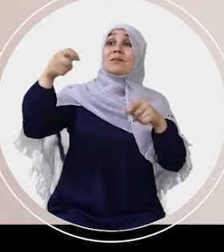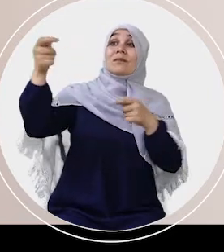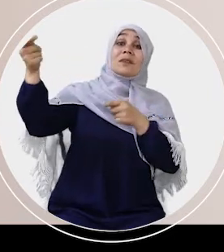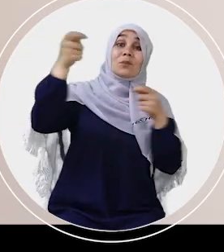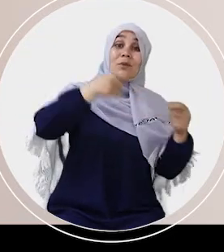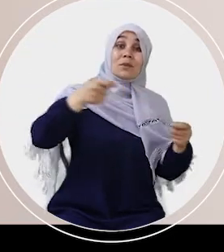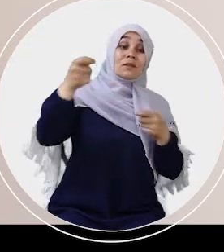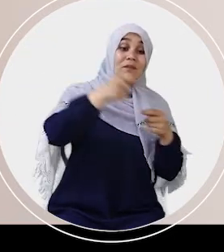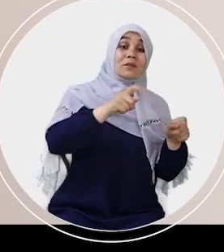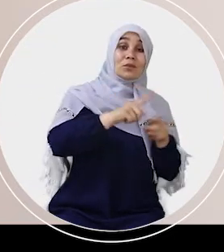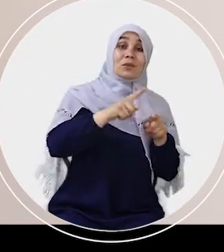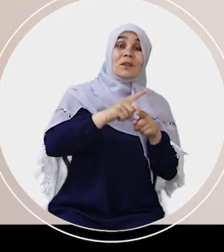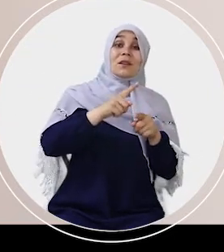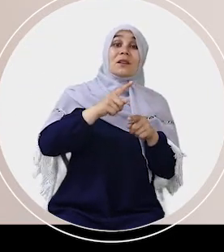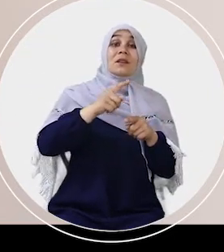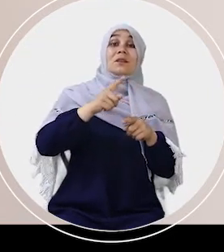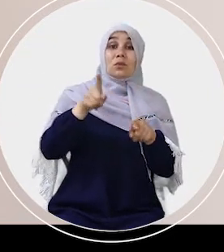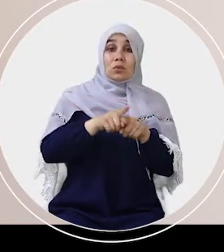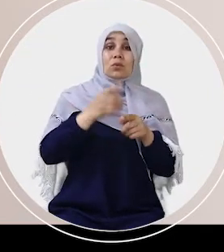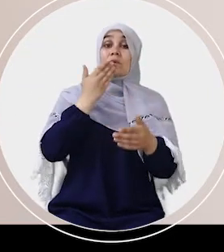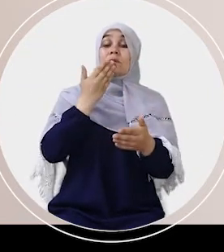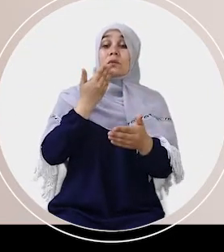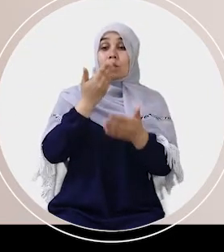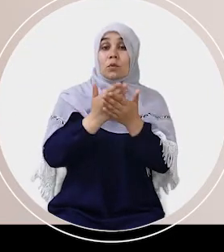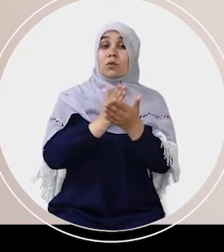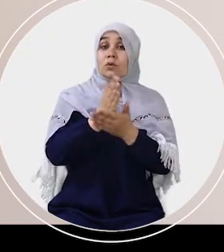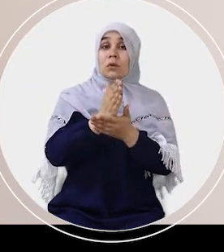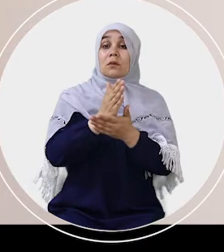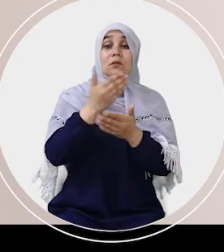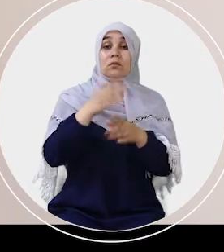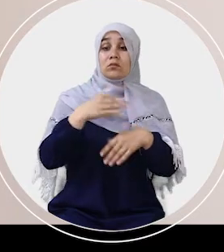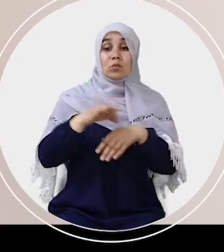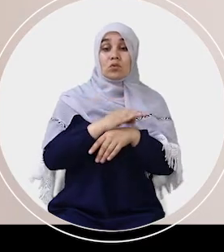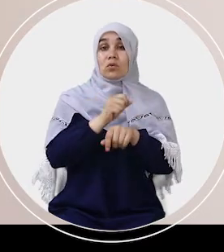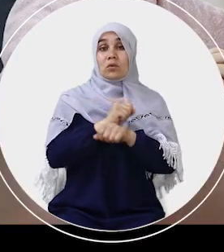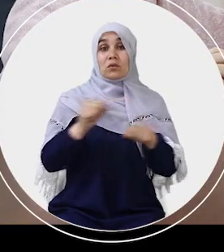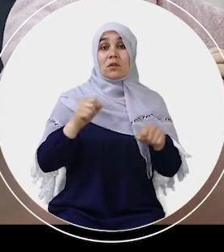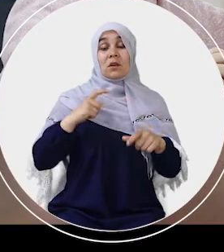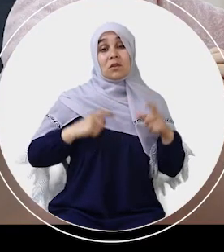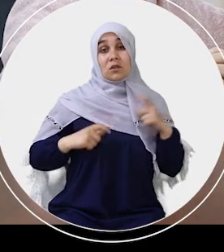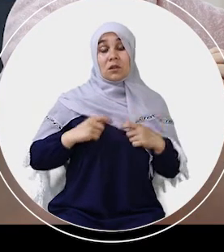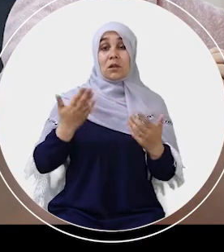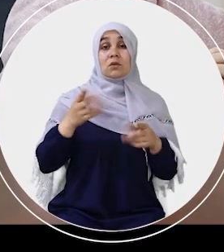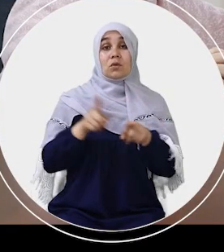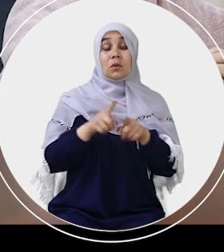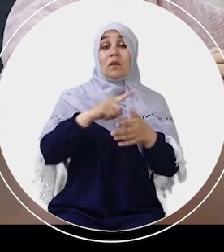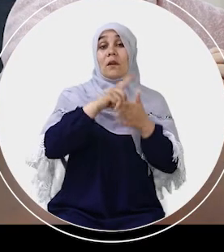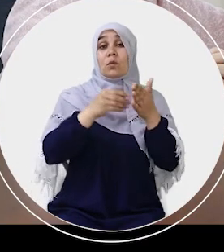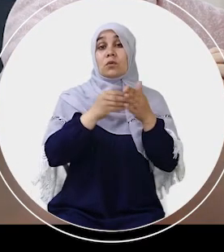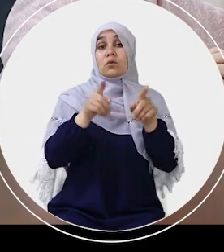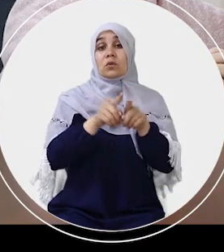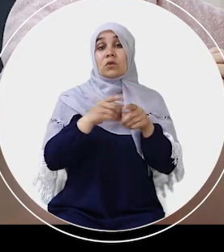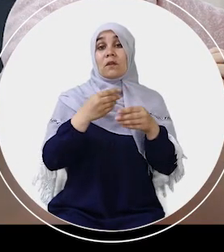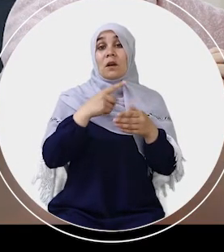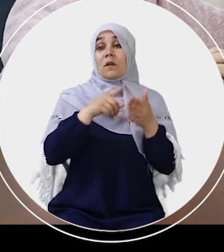eldan olib kelib sotadiganlar bor masalan. Shunaqalarga murojaat qilmaysizmi? Mayli turmush o'rtog'ingiz balki rashq qilar degan savolimda shunaqa